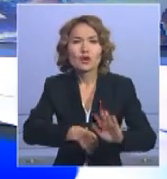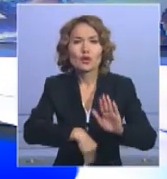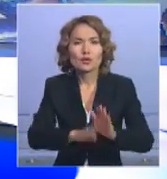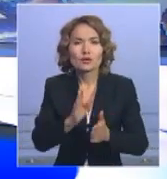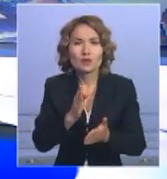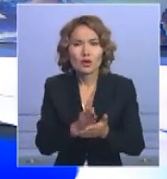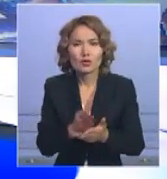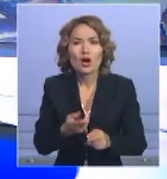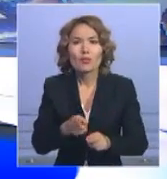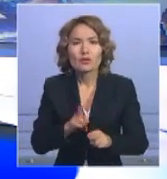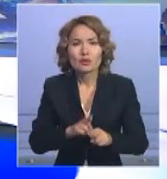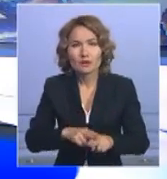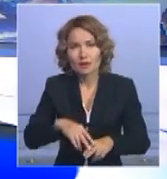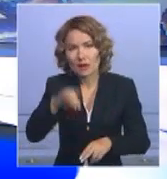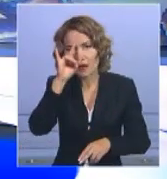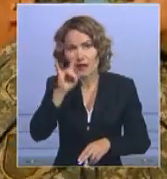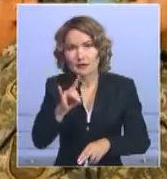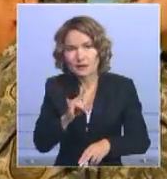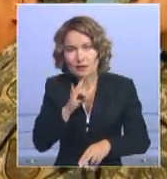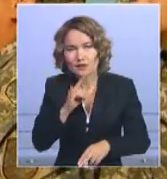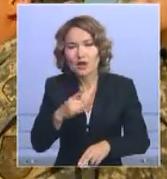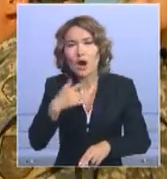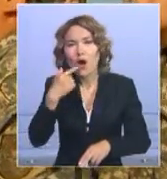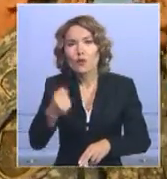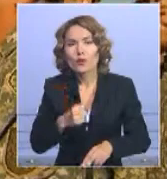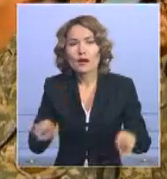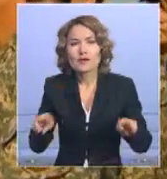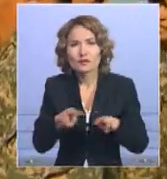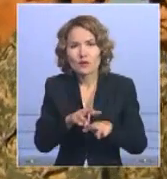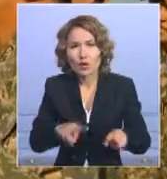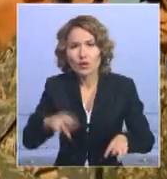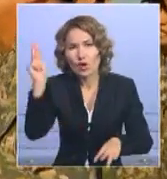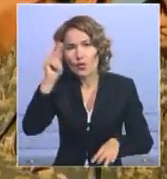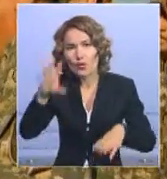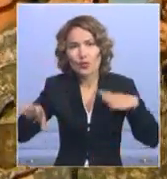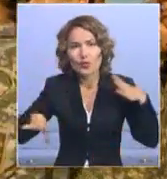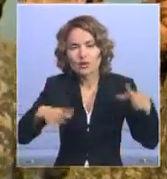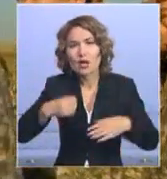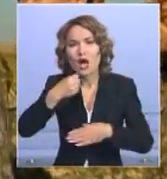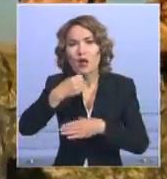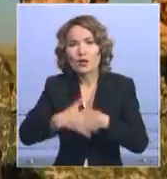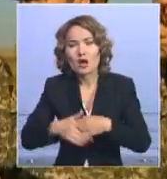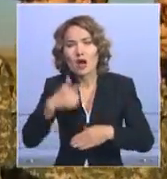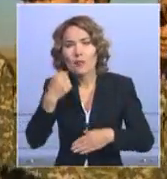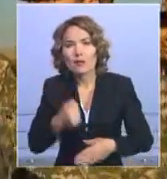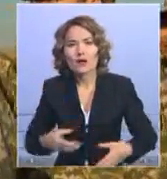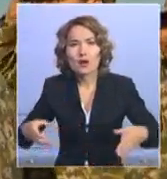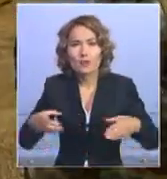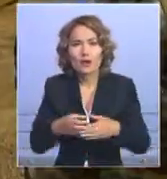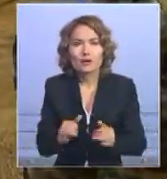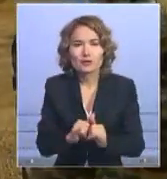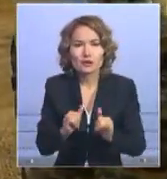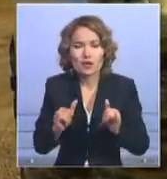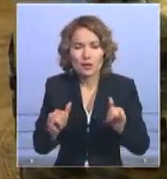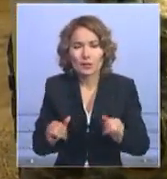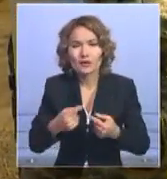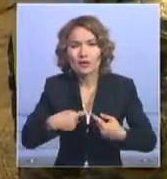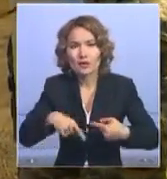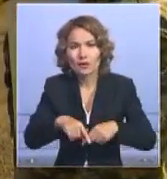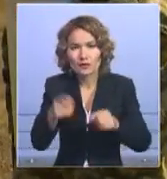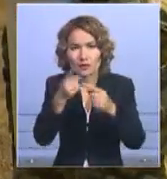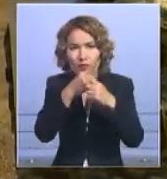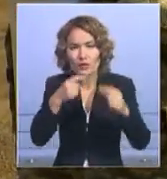нысандары абаттандырылмақ. Бұл туралы еліміздің қорғаныс министрі Спасск оқу-жаттығу орталығы мен әскери бөлімді дамыту жөніндегі кеңесте